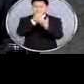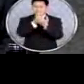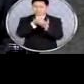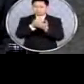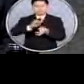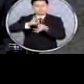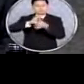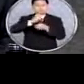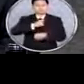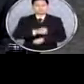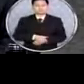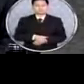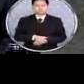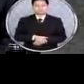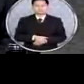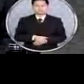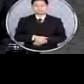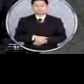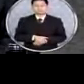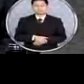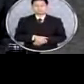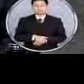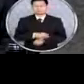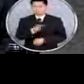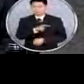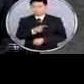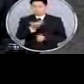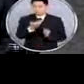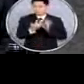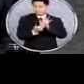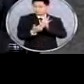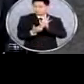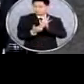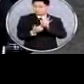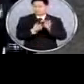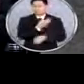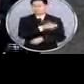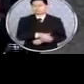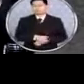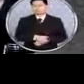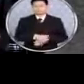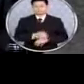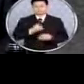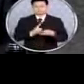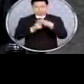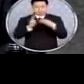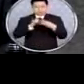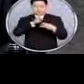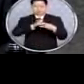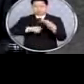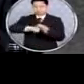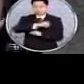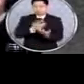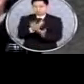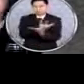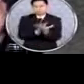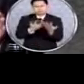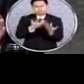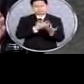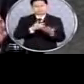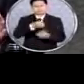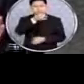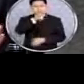些办法。但是不管他们两位怎么说，重要的是执行力跟协调力。那就是我们现